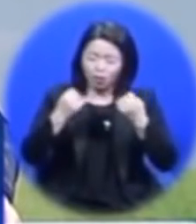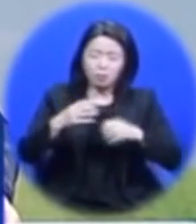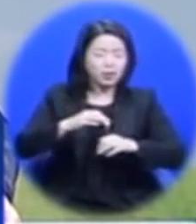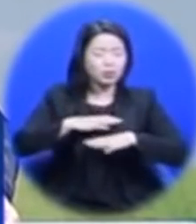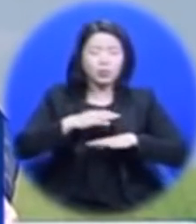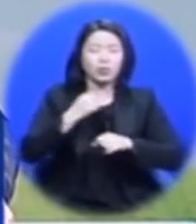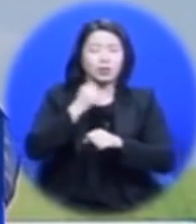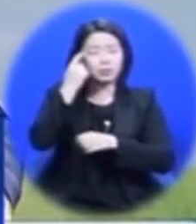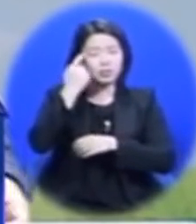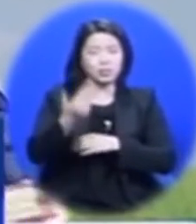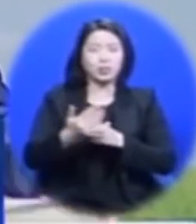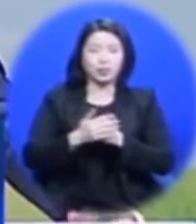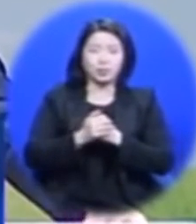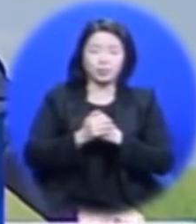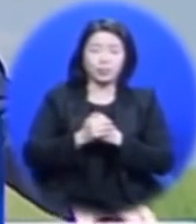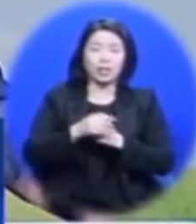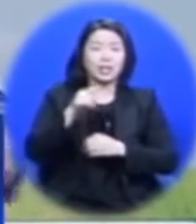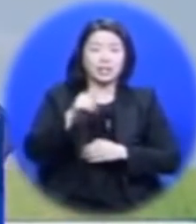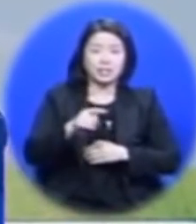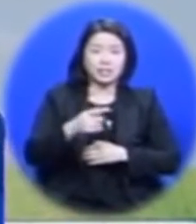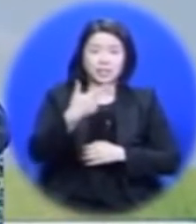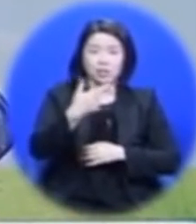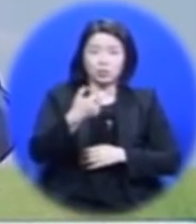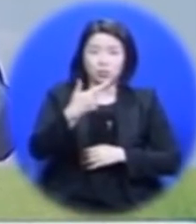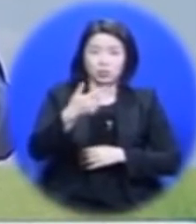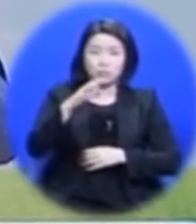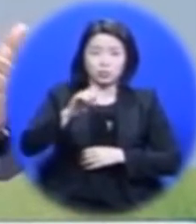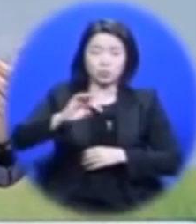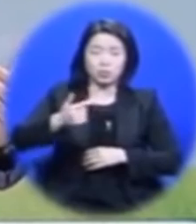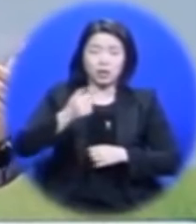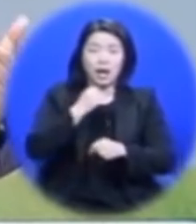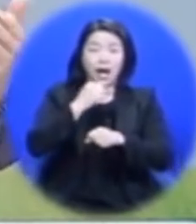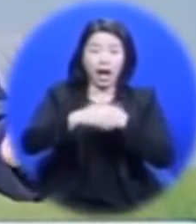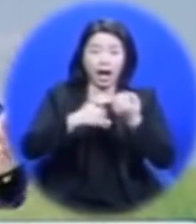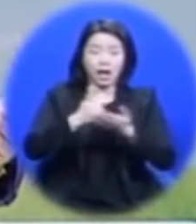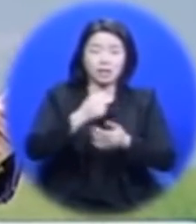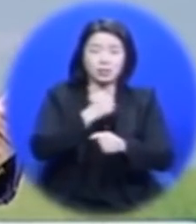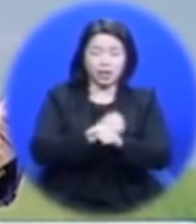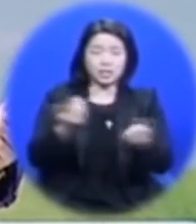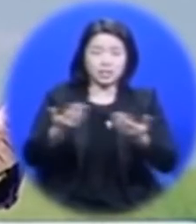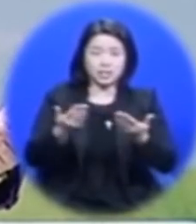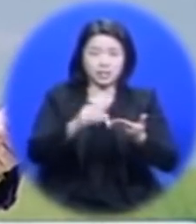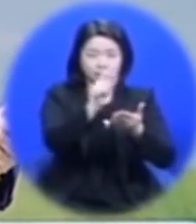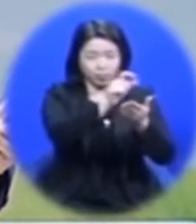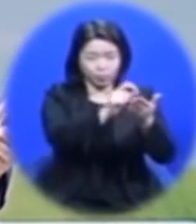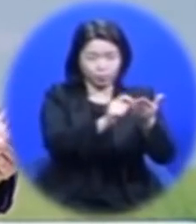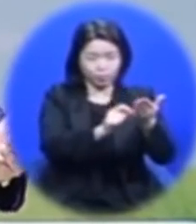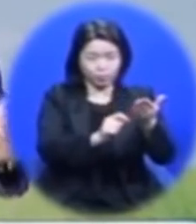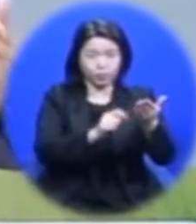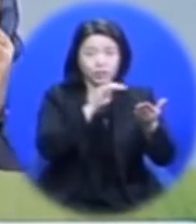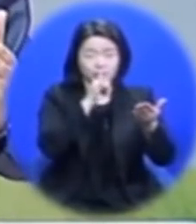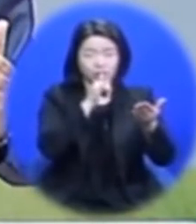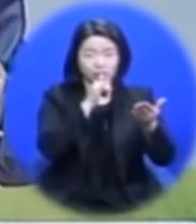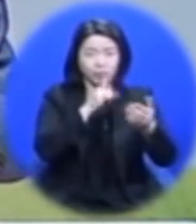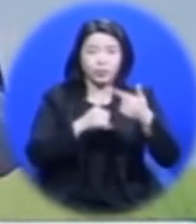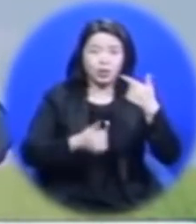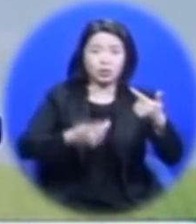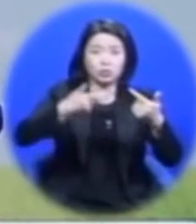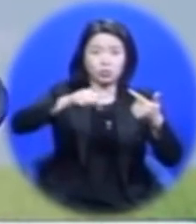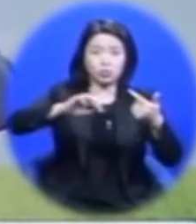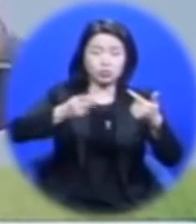놀라운지요. 그리고는 이 시편 66편에 그 하나님이 하신 일을 기록을 한 겁니다. 6절에